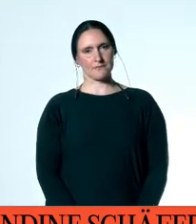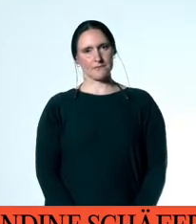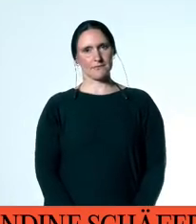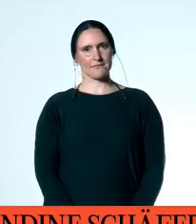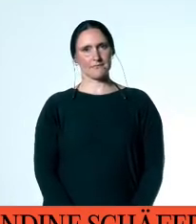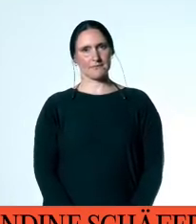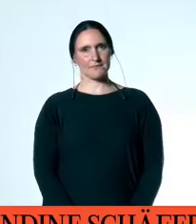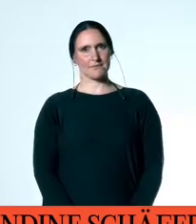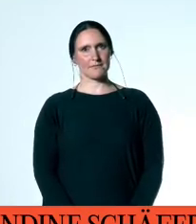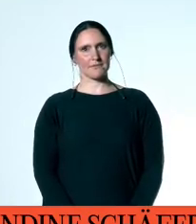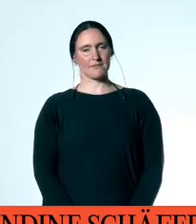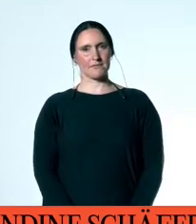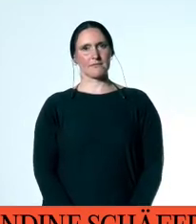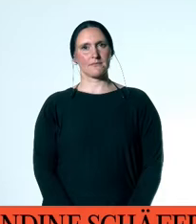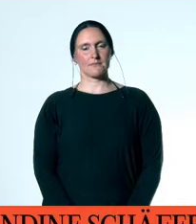ziemlich baff.